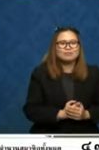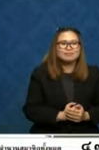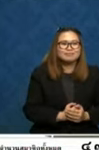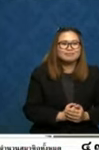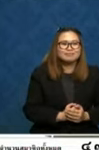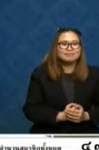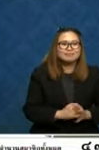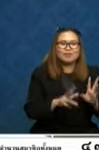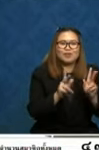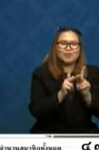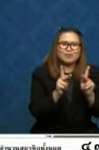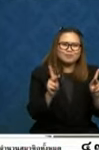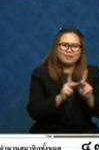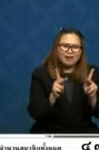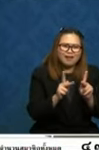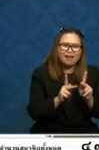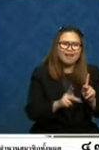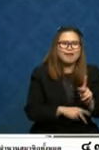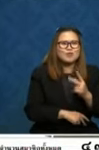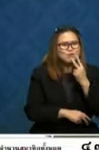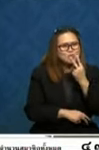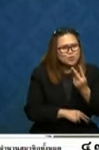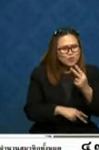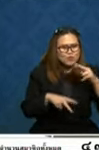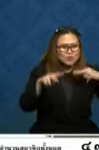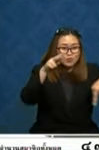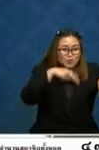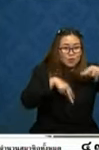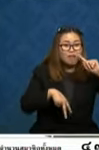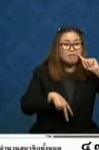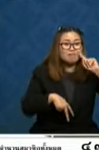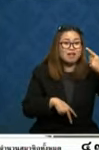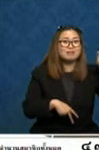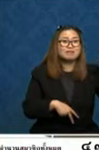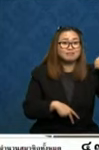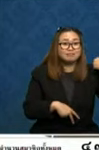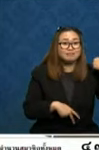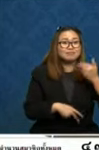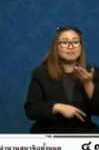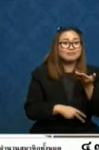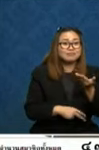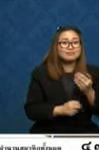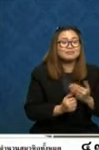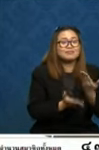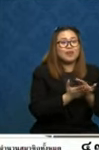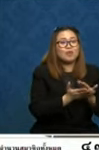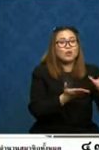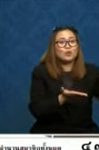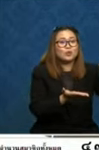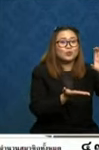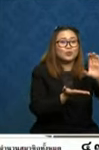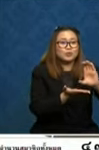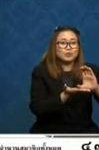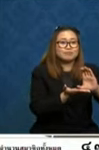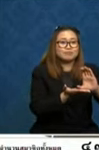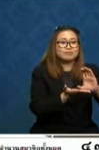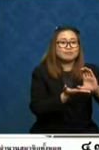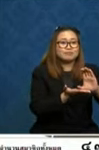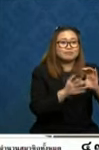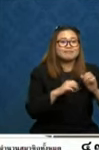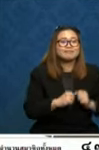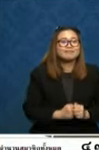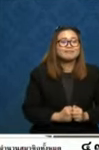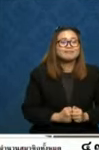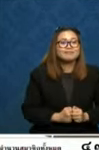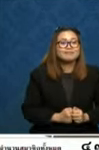างท่านกรรมาธิการได้ดูให้ด้วยหรือไม่นะครับว่าการตั้งงบประมาณของสำนักนายกรัฐม